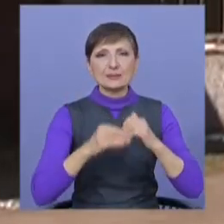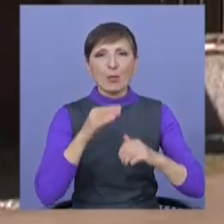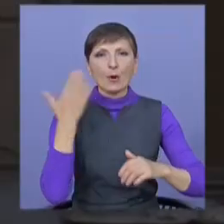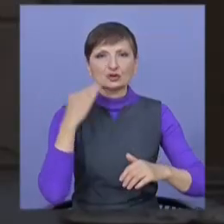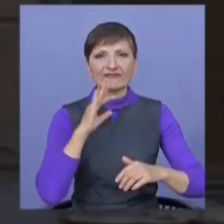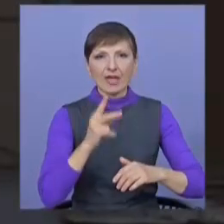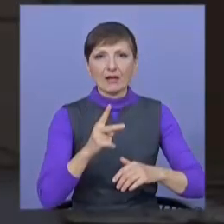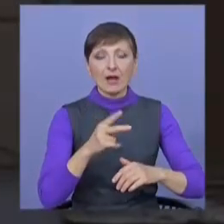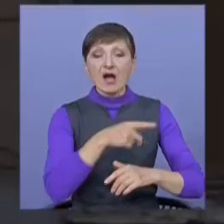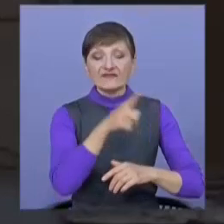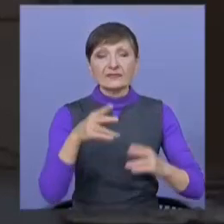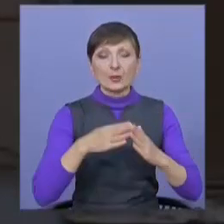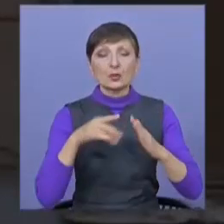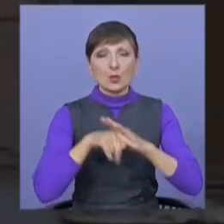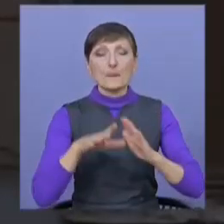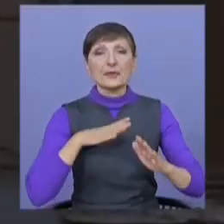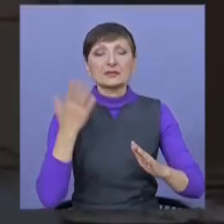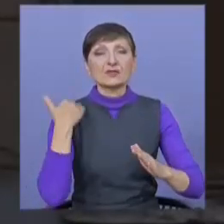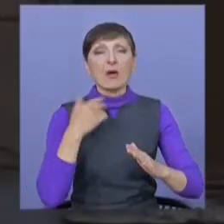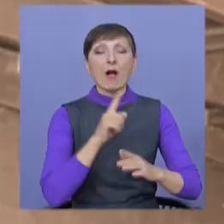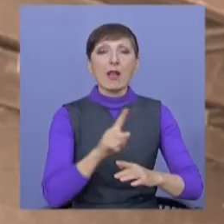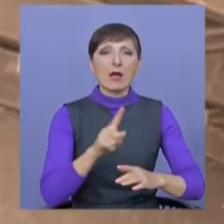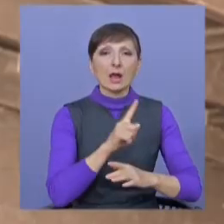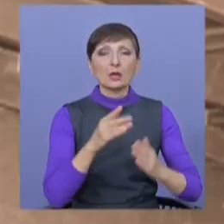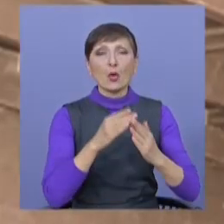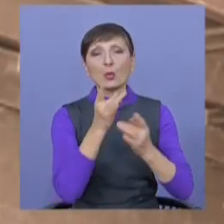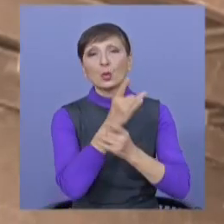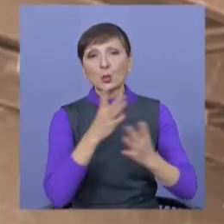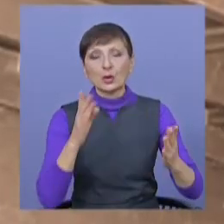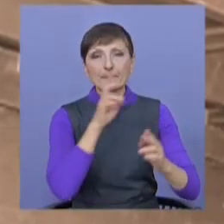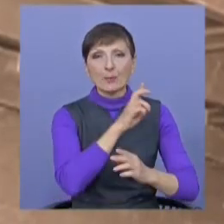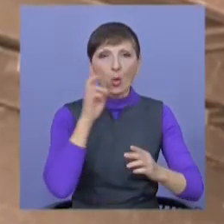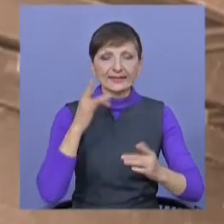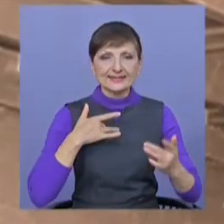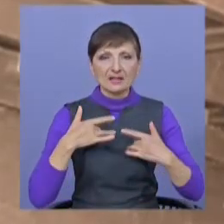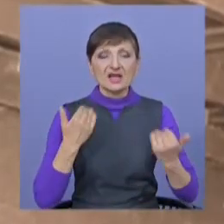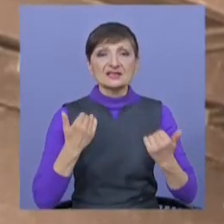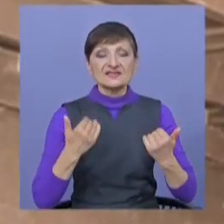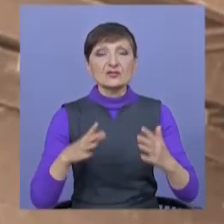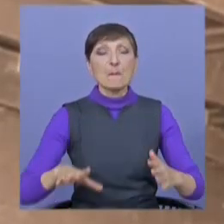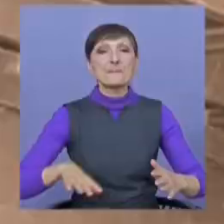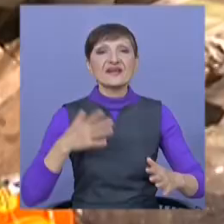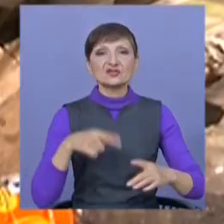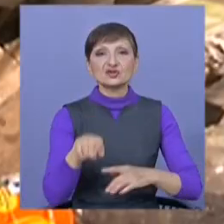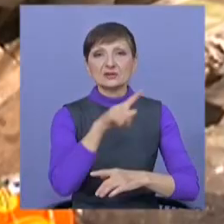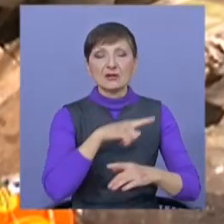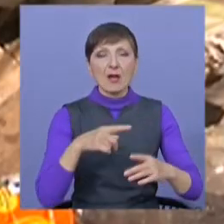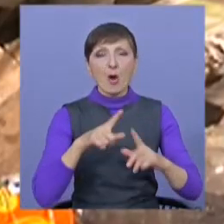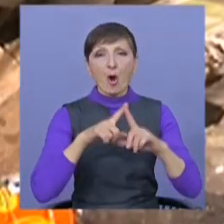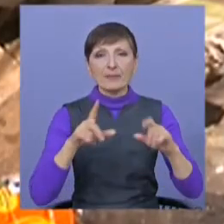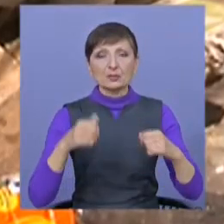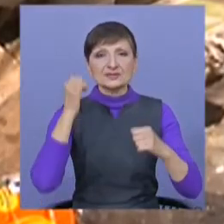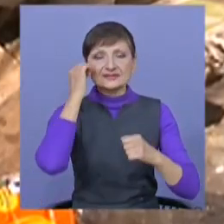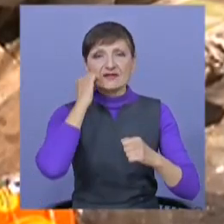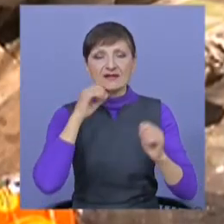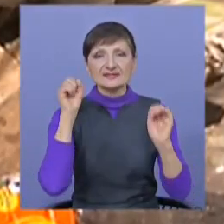века. Когда-то в этих постройках располагались галереи, дома культуры, библиотеки и театры. Сегодня бывшие арт-объекты постепенно становятся